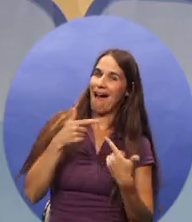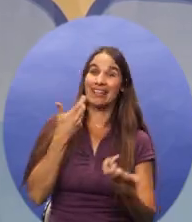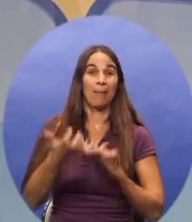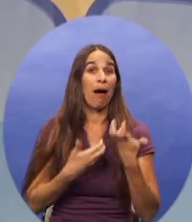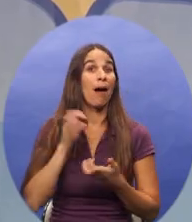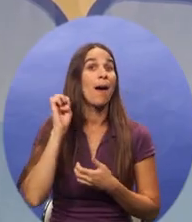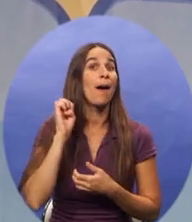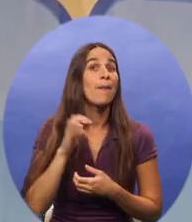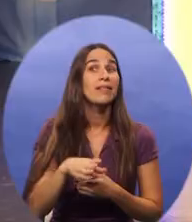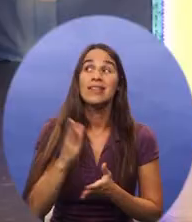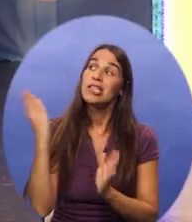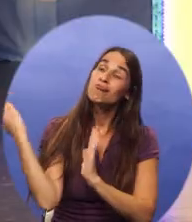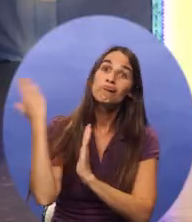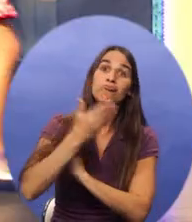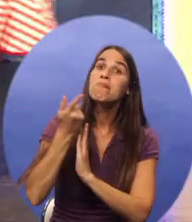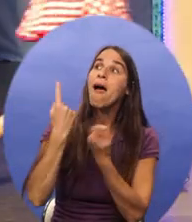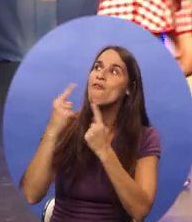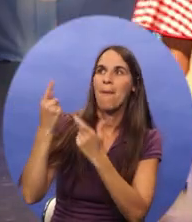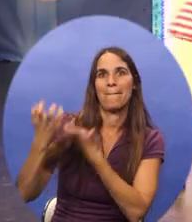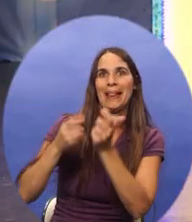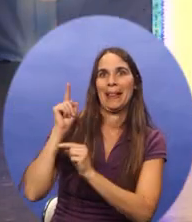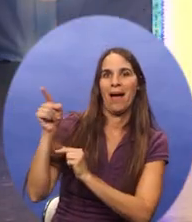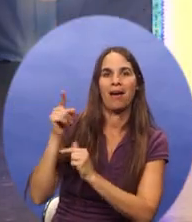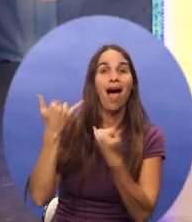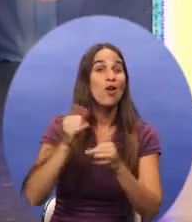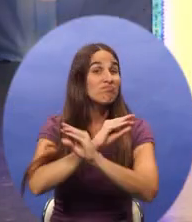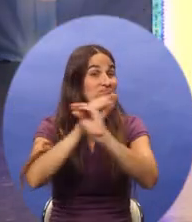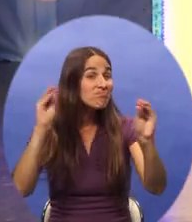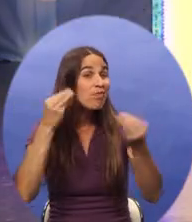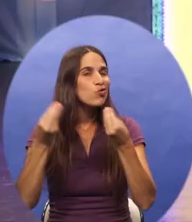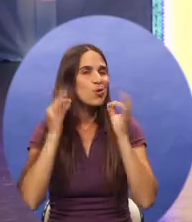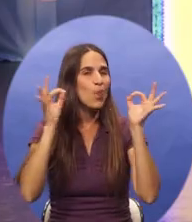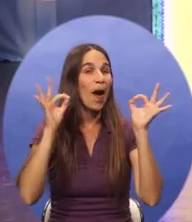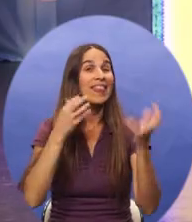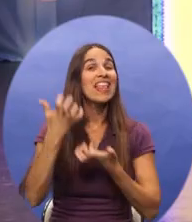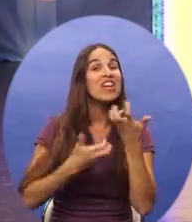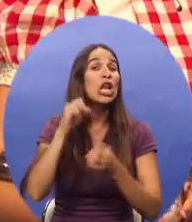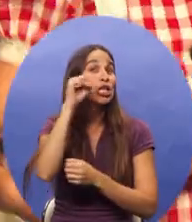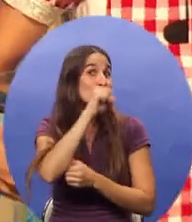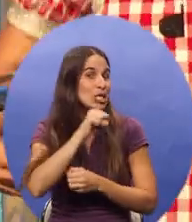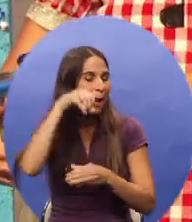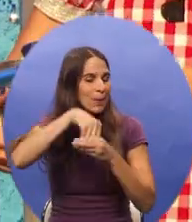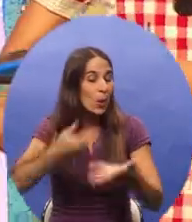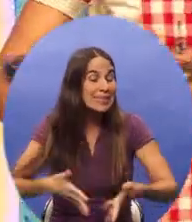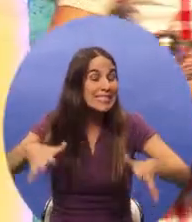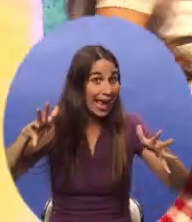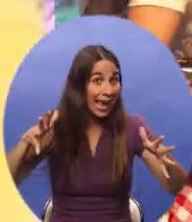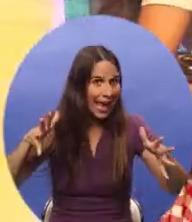אליכם הישר מהמטבח, והיום נלמד משהו מיוחד. נלמד לבשל שיר בתוך הסיר.